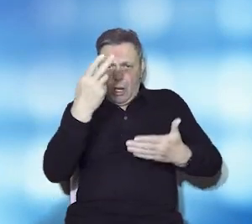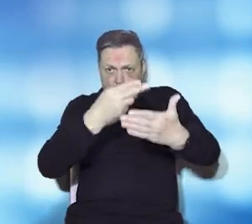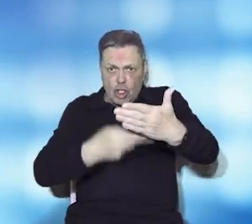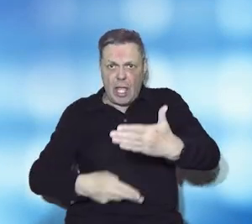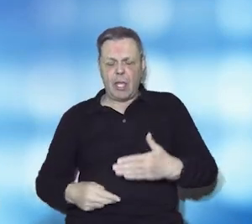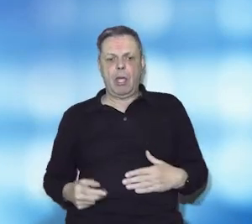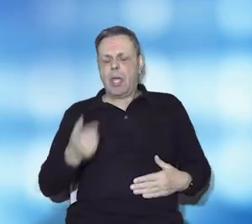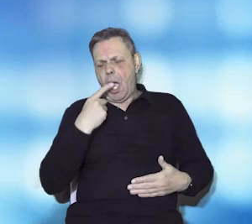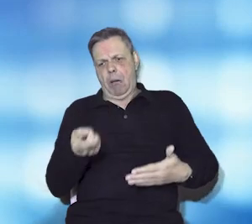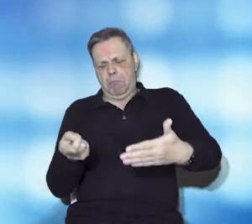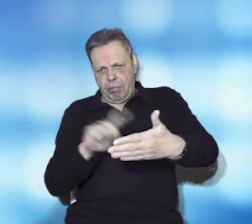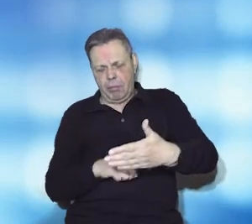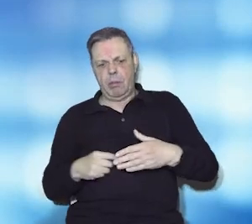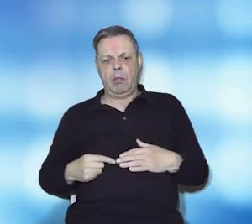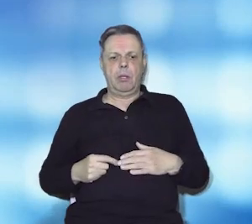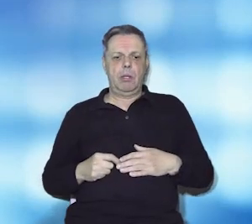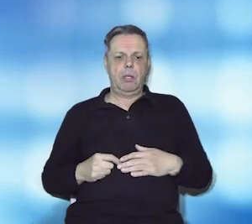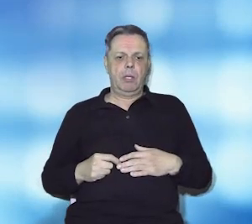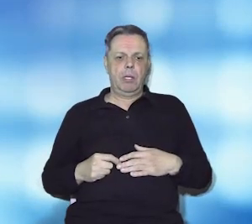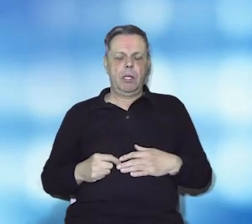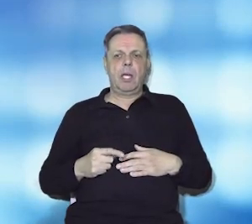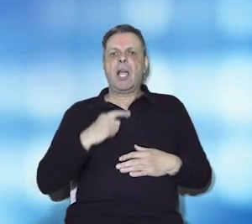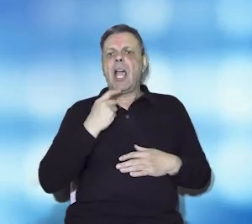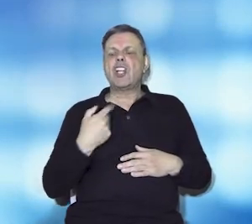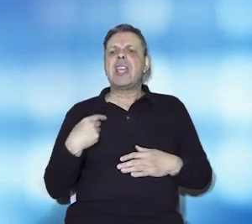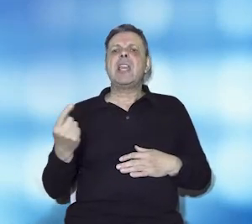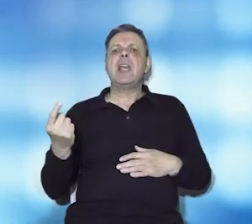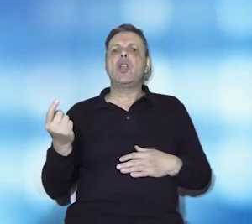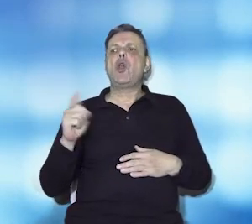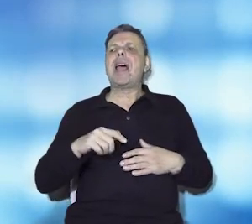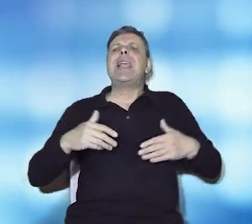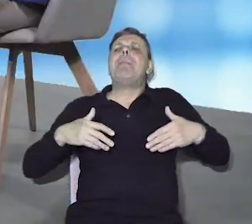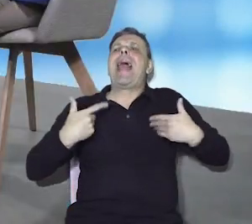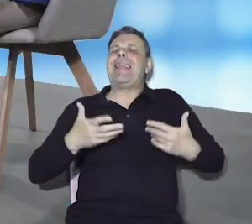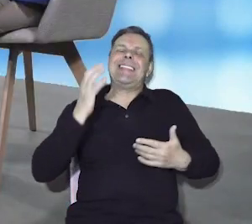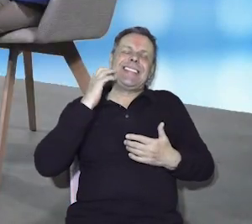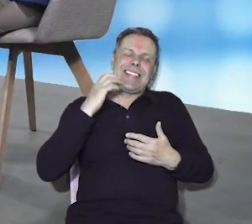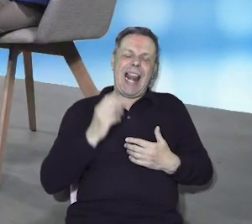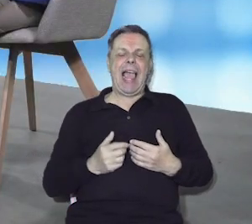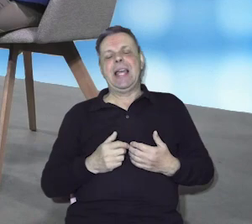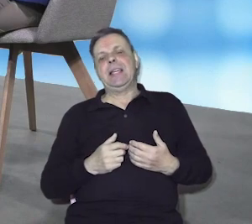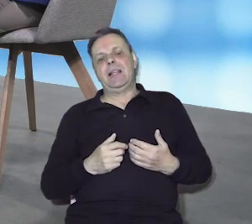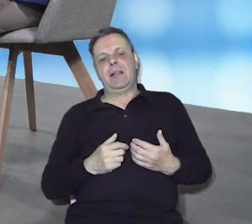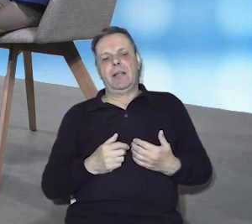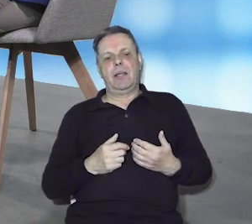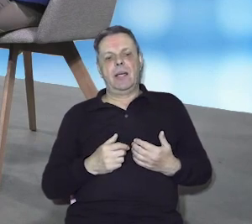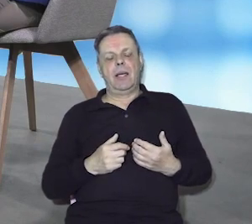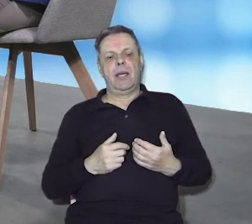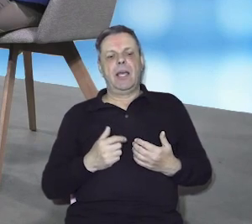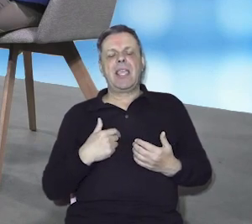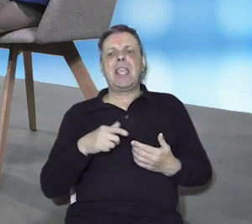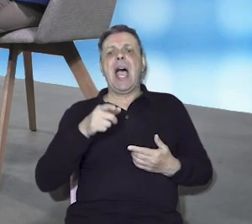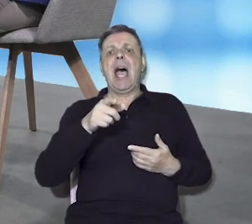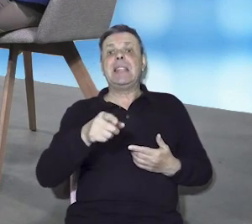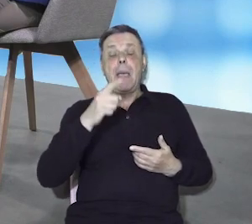sad ja okrenem list. Kaže, dolazi mladac iz sela, odakle on. Kaže, joj, ja tebe